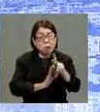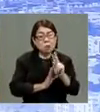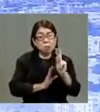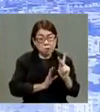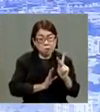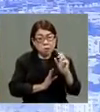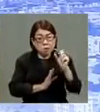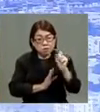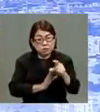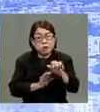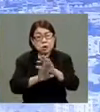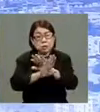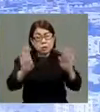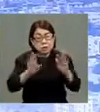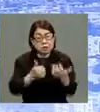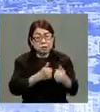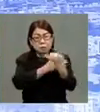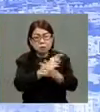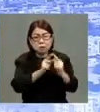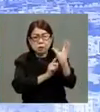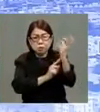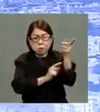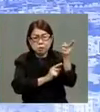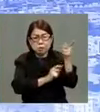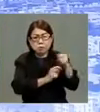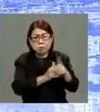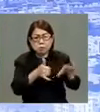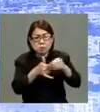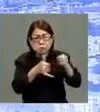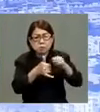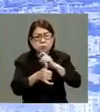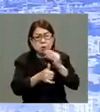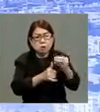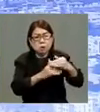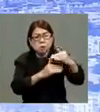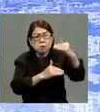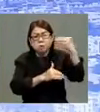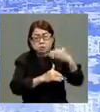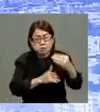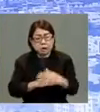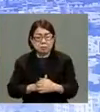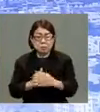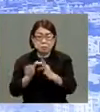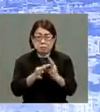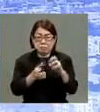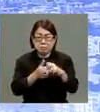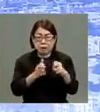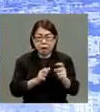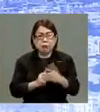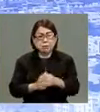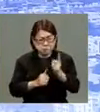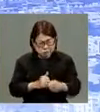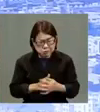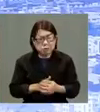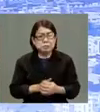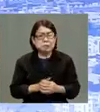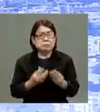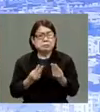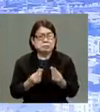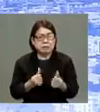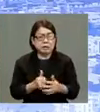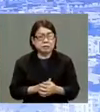การณ์ของโลกยังมีการติดเชื้ออยู่จำนวนมากนะครับจะมีผลกระทบอะไรอย่างไรเป็นเรื่องที่ต้องดูกันอย่างลึกซึ้งนะครับและต้อง